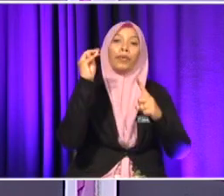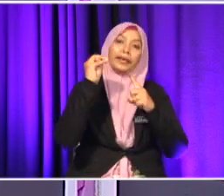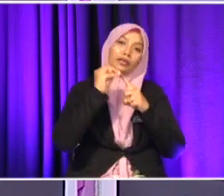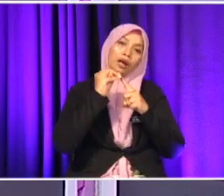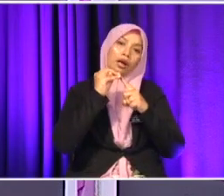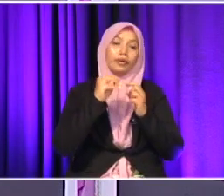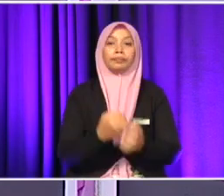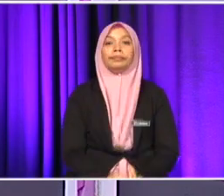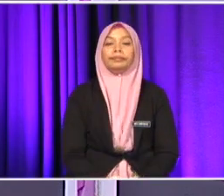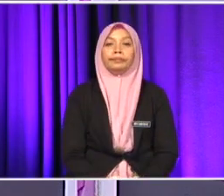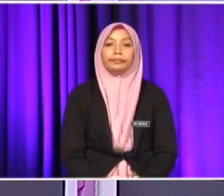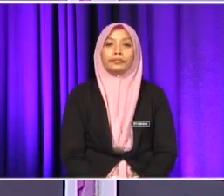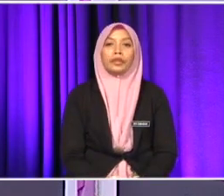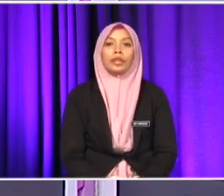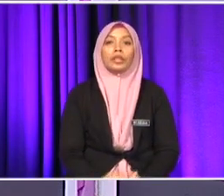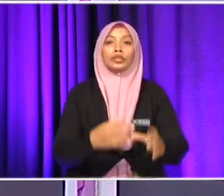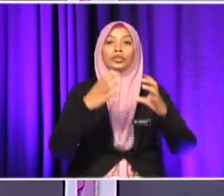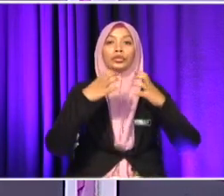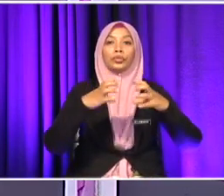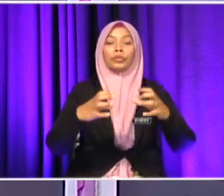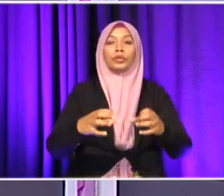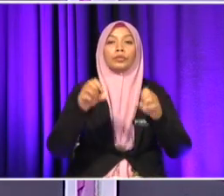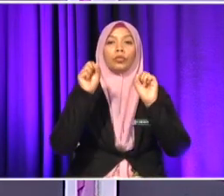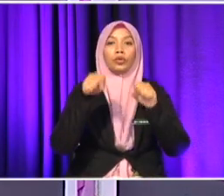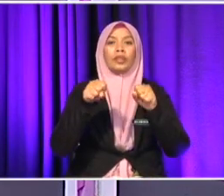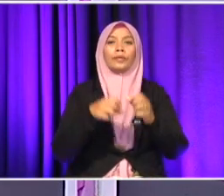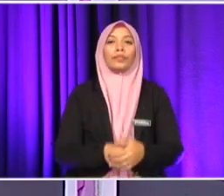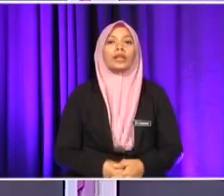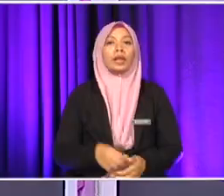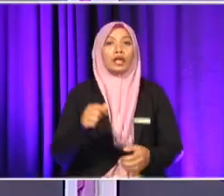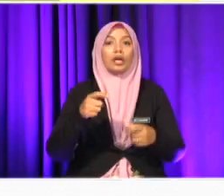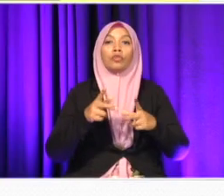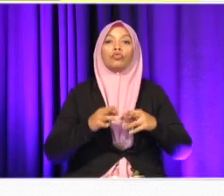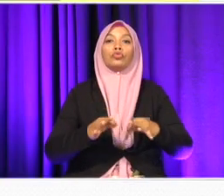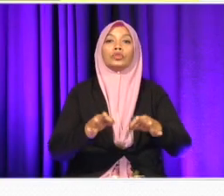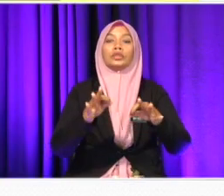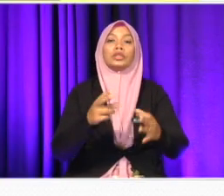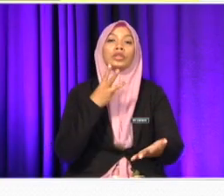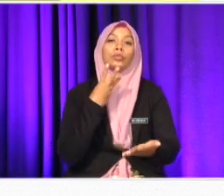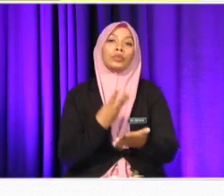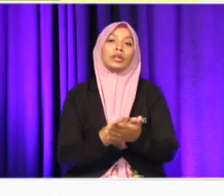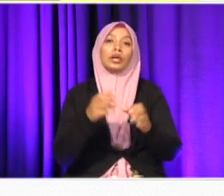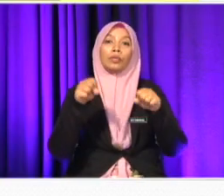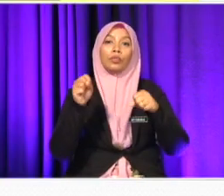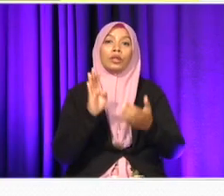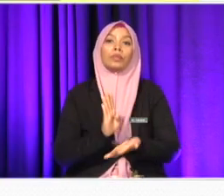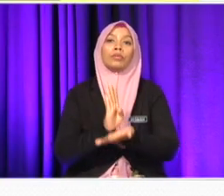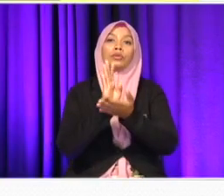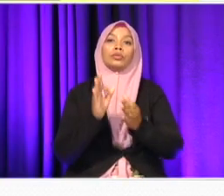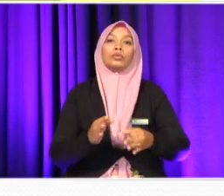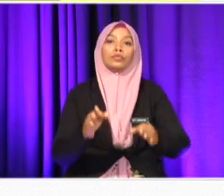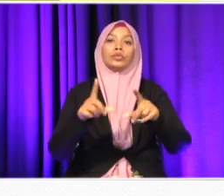Oke coba boleh eee pengujian keuangan boleh membantu fungsian yang lain